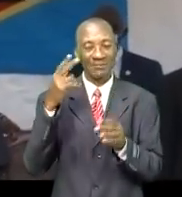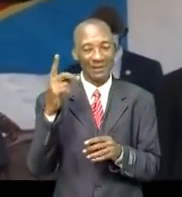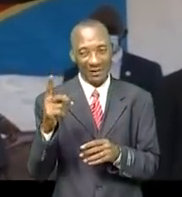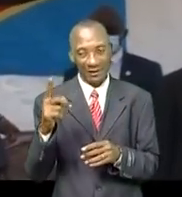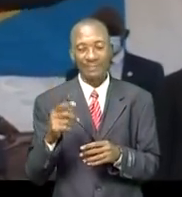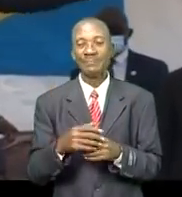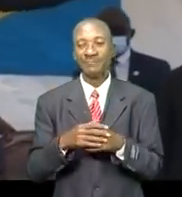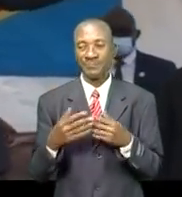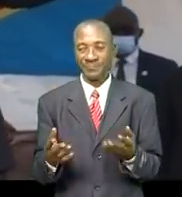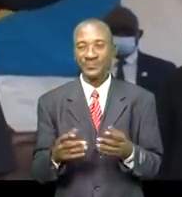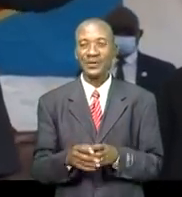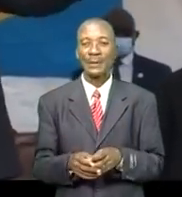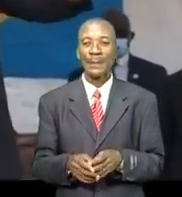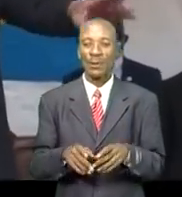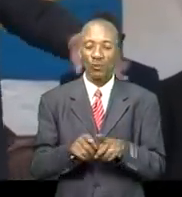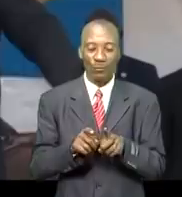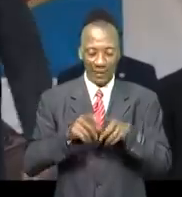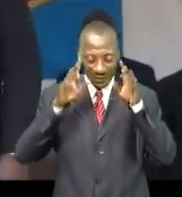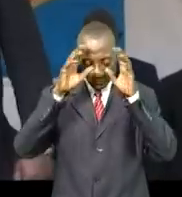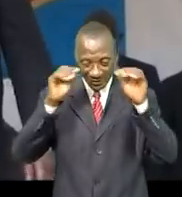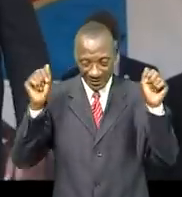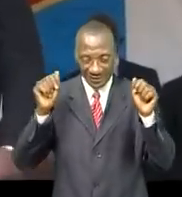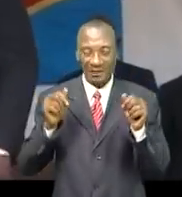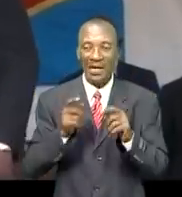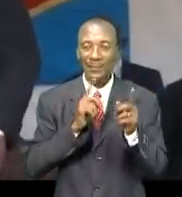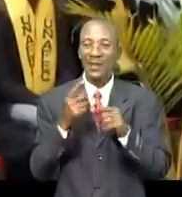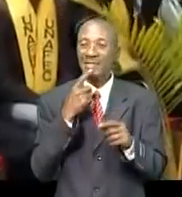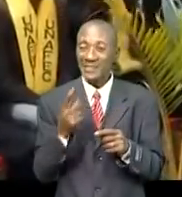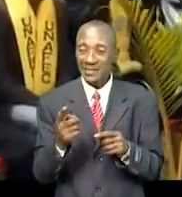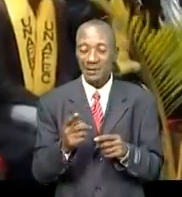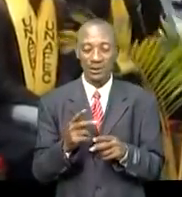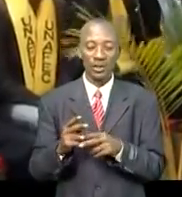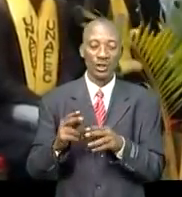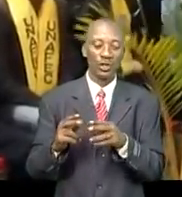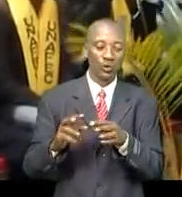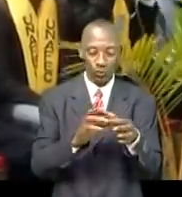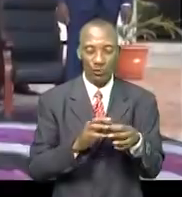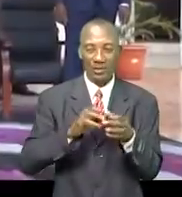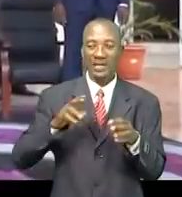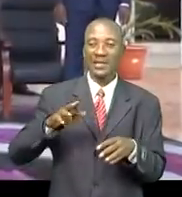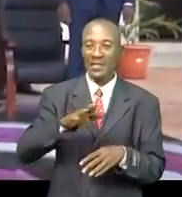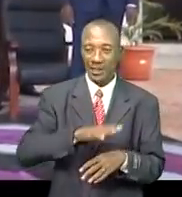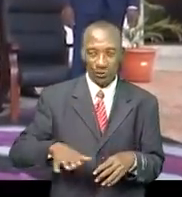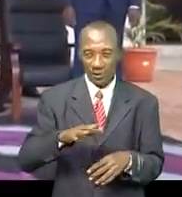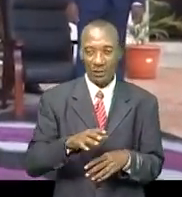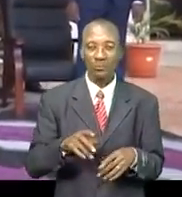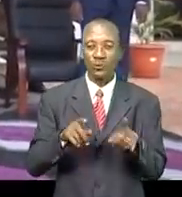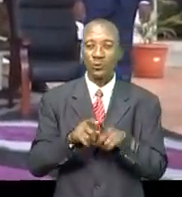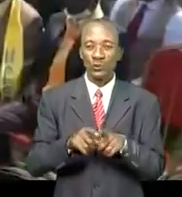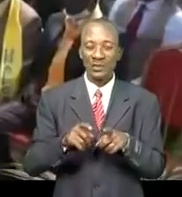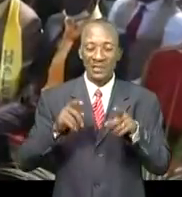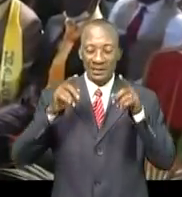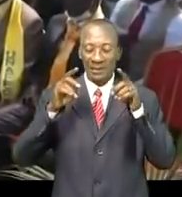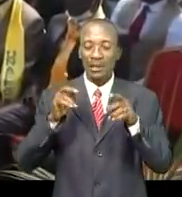à la place de la Poste, le président de la République a appelé à l'unité nationale. Il a aussi invité la population à bannir tout discours de